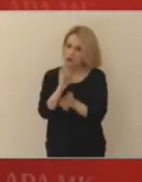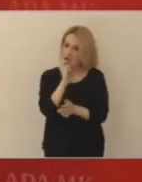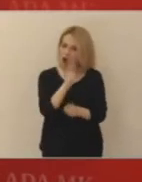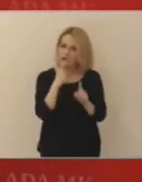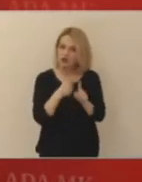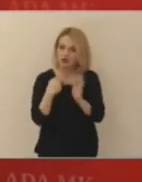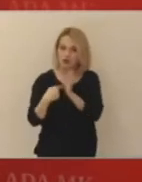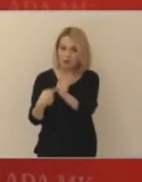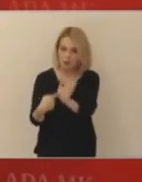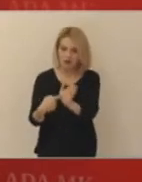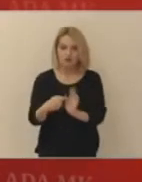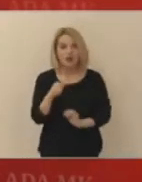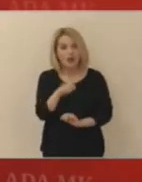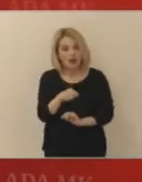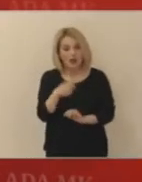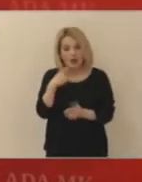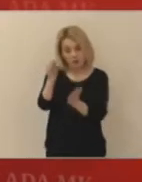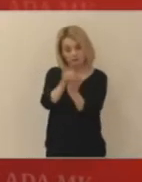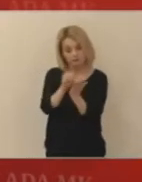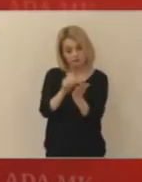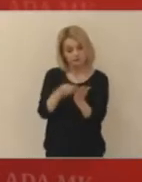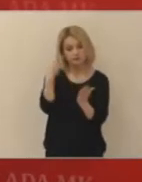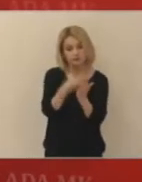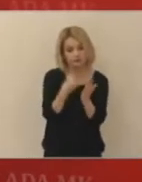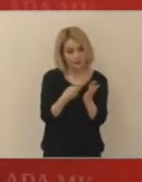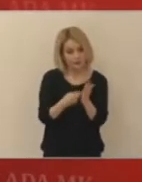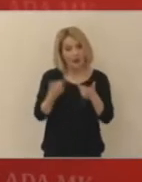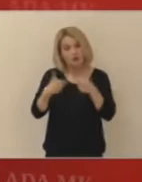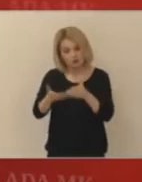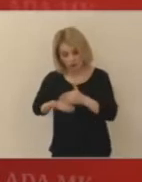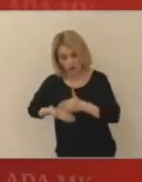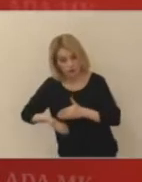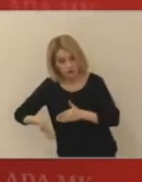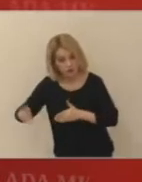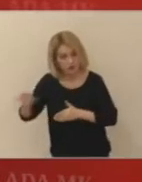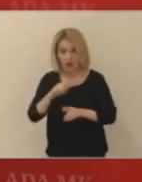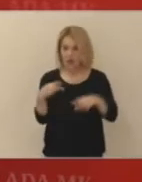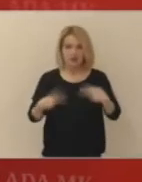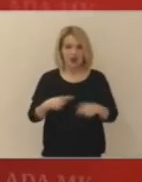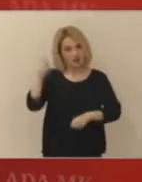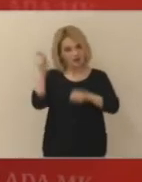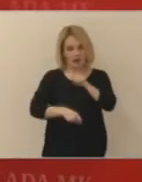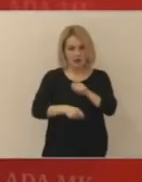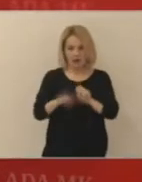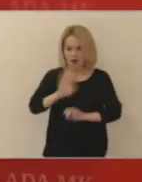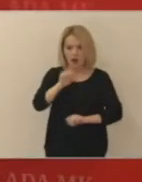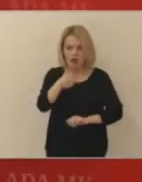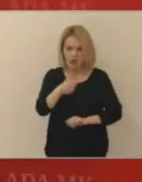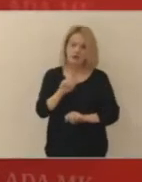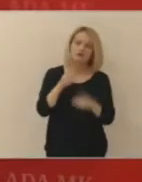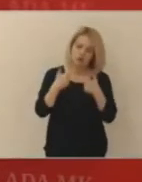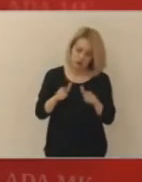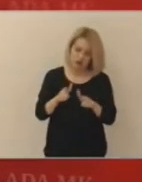упатуваат. Тие ќе бидат евидентирани, но ќе бидат пропуштени, значи не треба да стравуваат дека ќе бидат запрани,